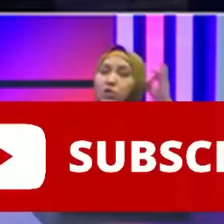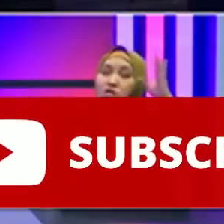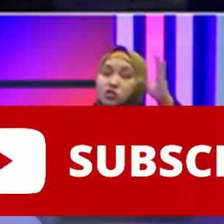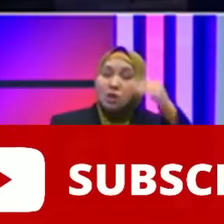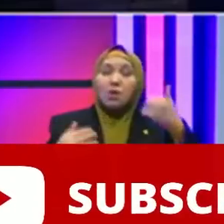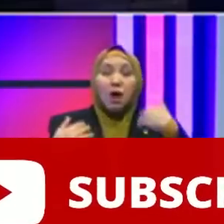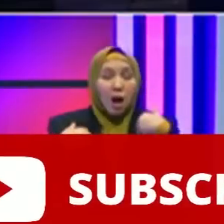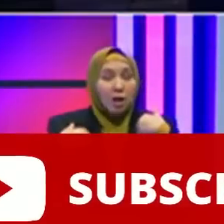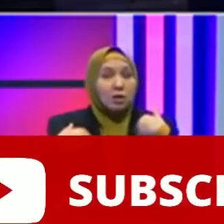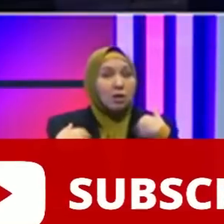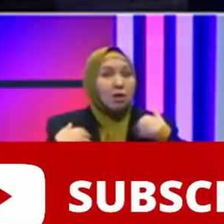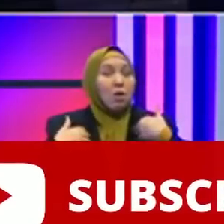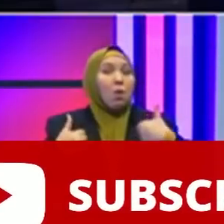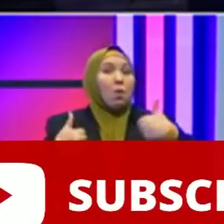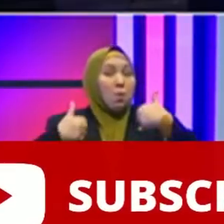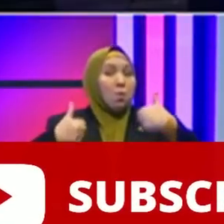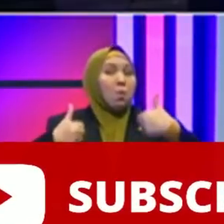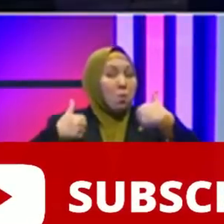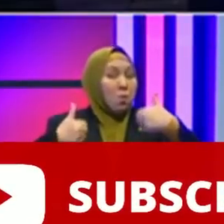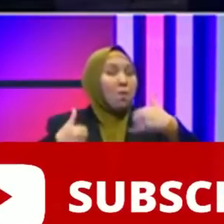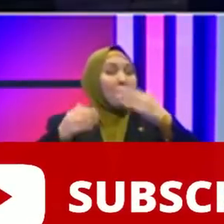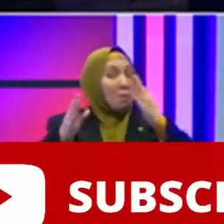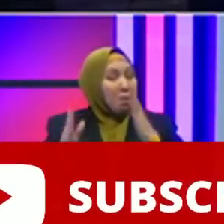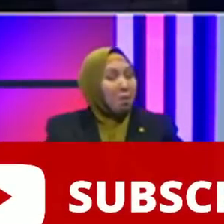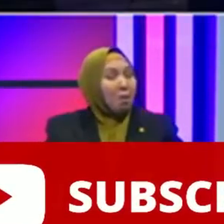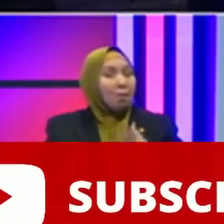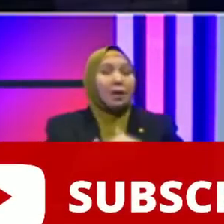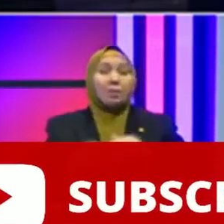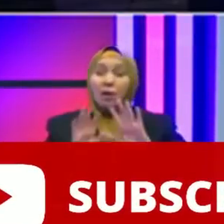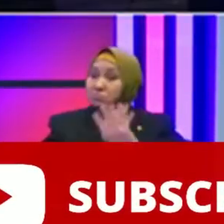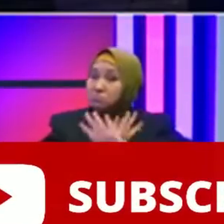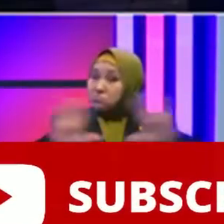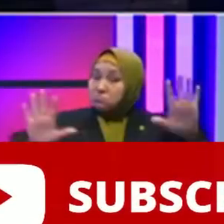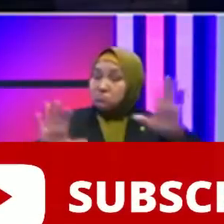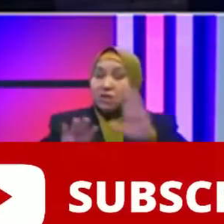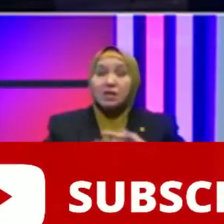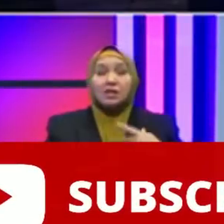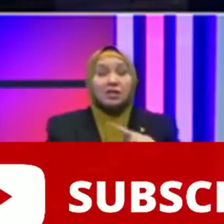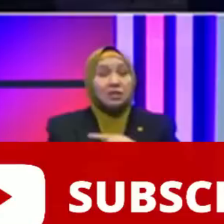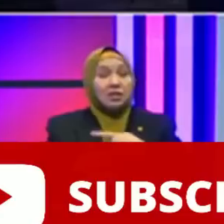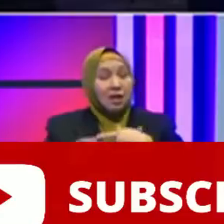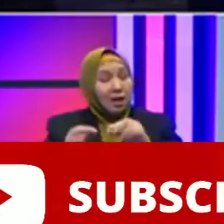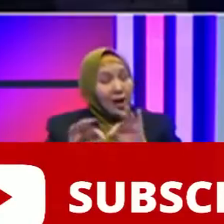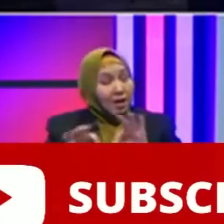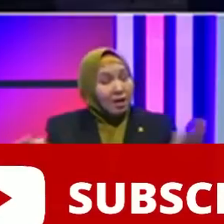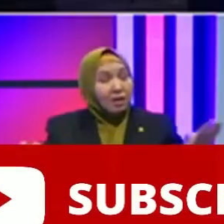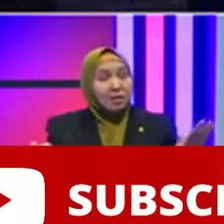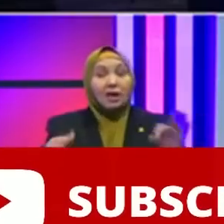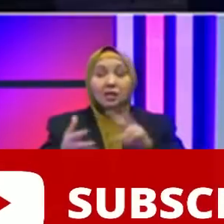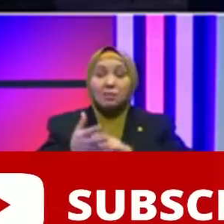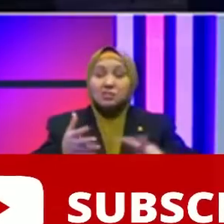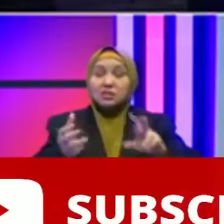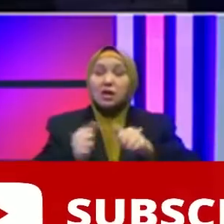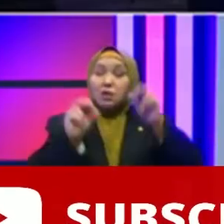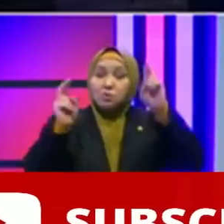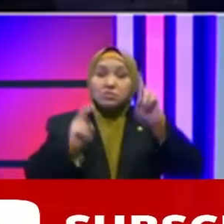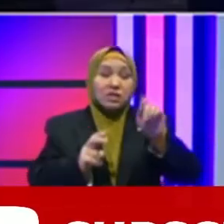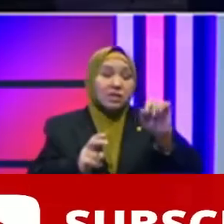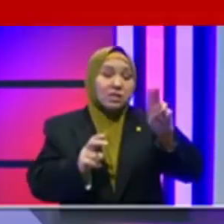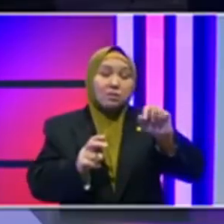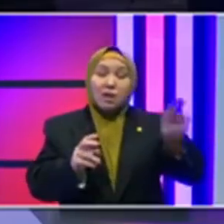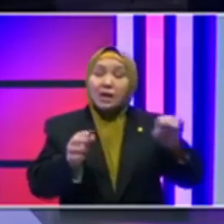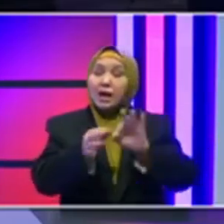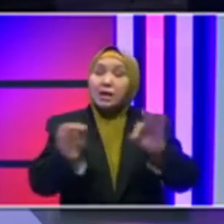ada toko-tokoh ilmuwan yang akan mencerahkan kepada kita dan ayat yang dibacakan oleh Ustad Tirmidzi sebentar tadi daripada ayat